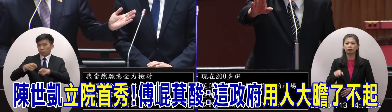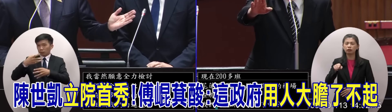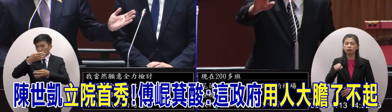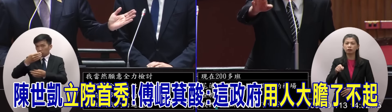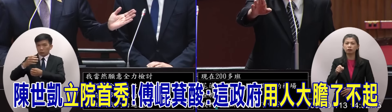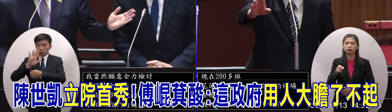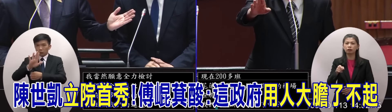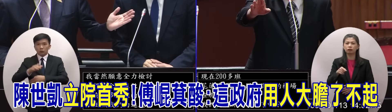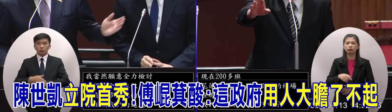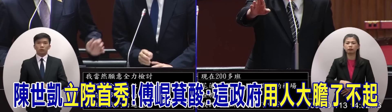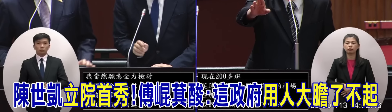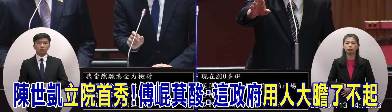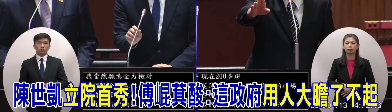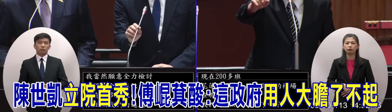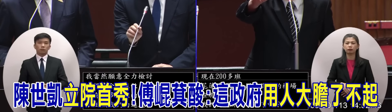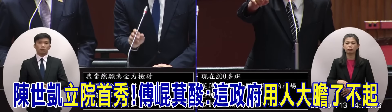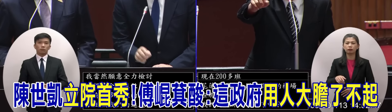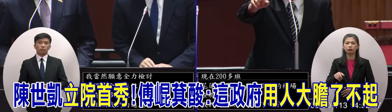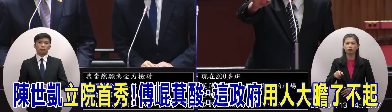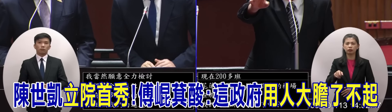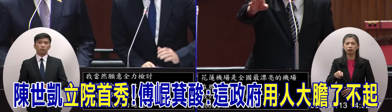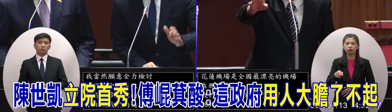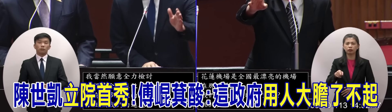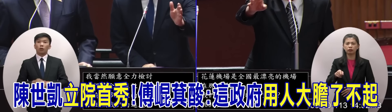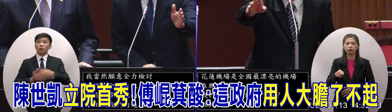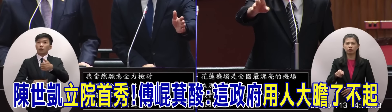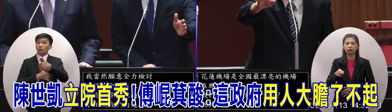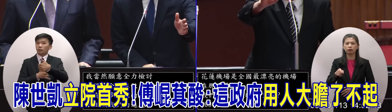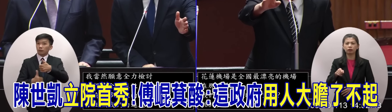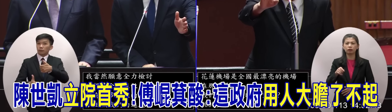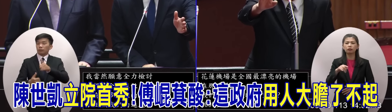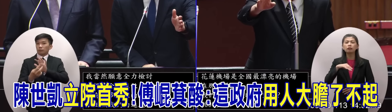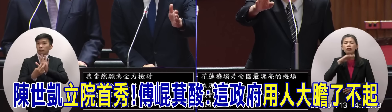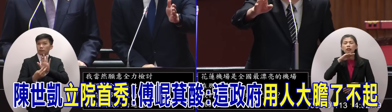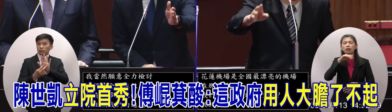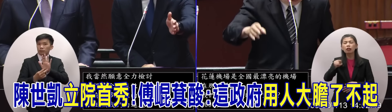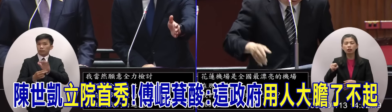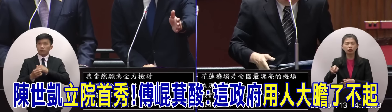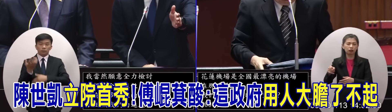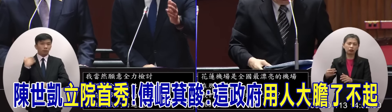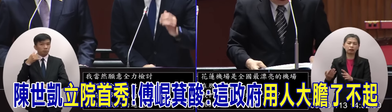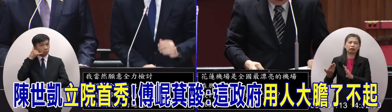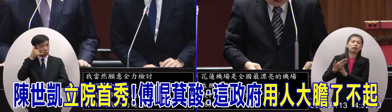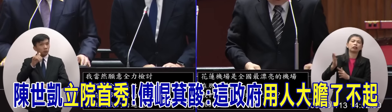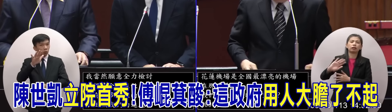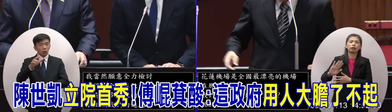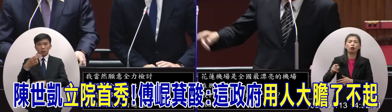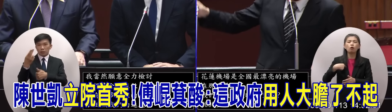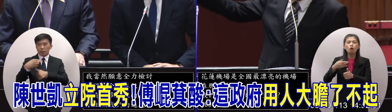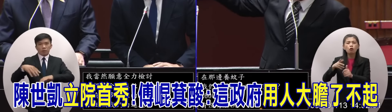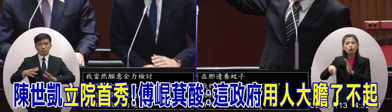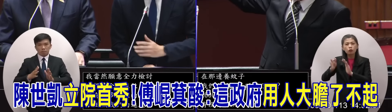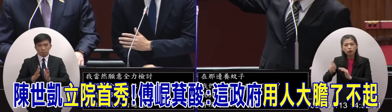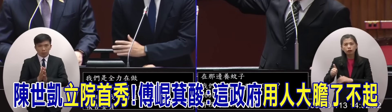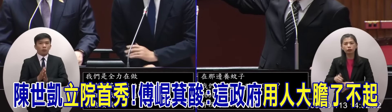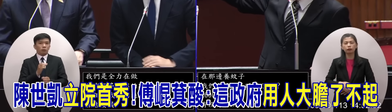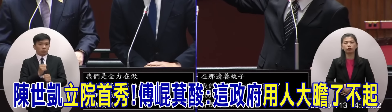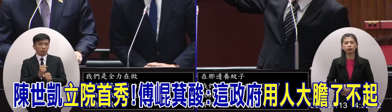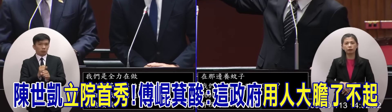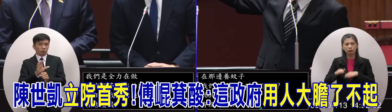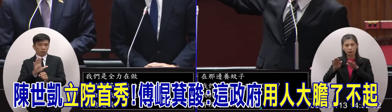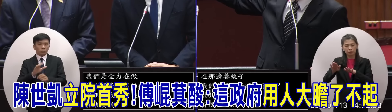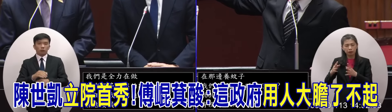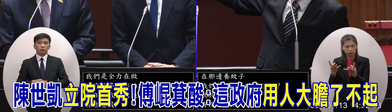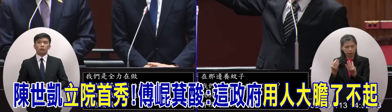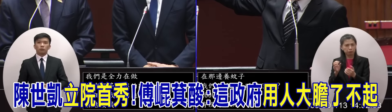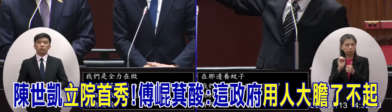有解决？你找时间再来跟我说。 我那天跟您通 电话之后，马 上您交代之后，我就马上。 我是把现在的数字